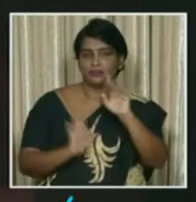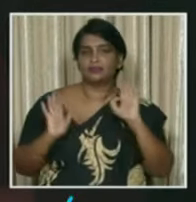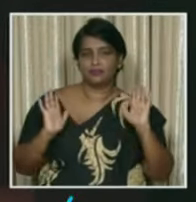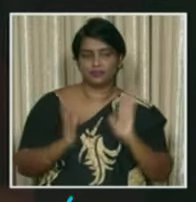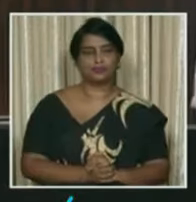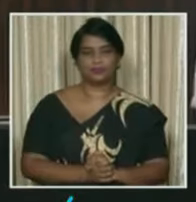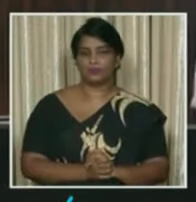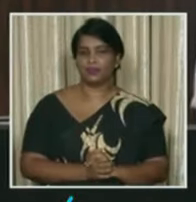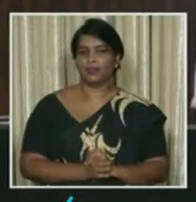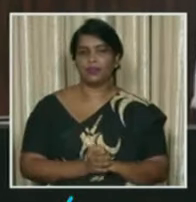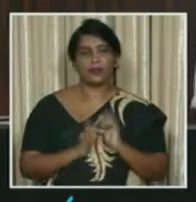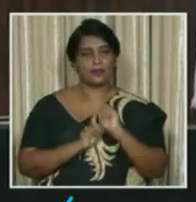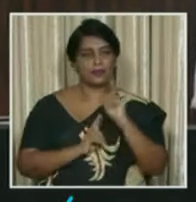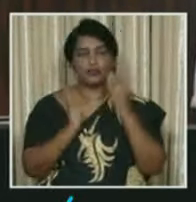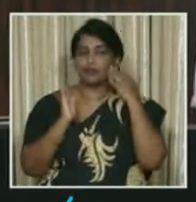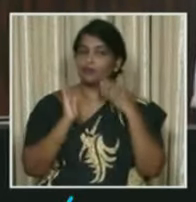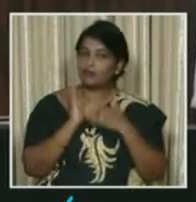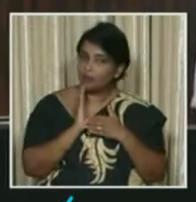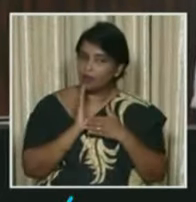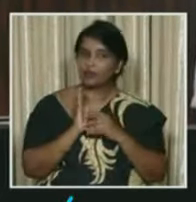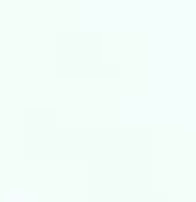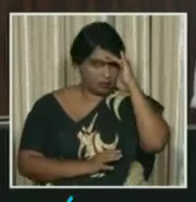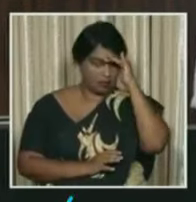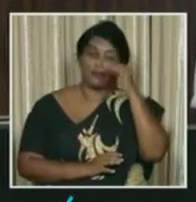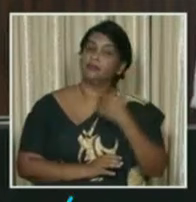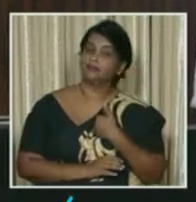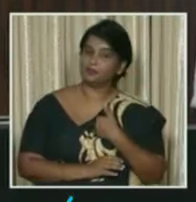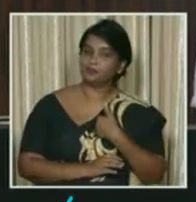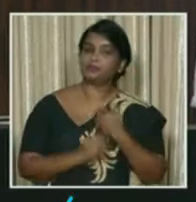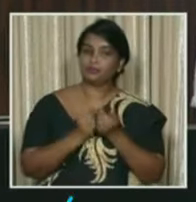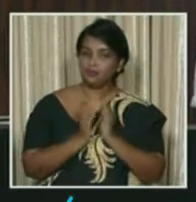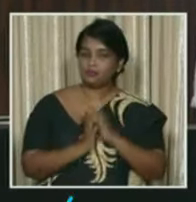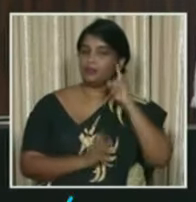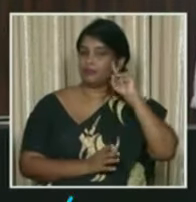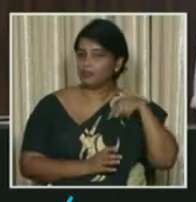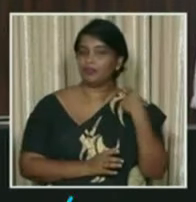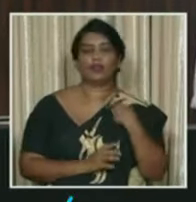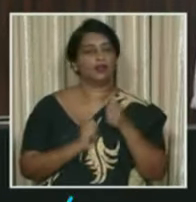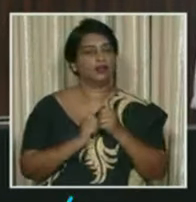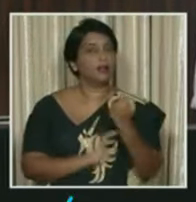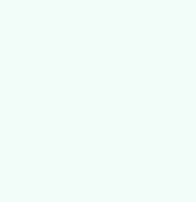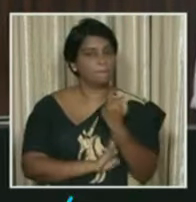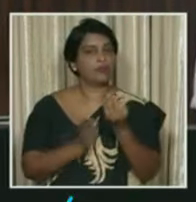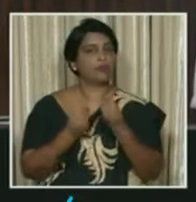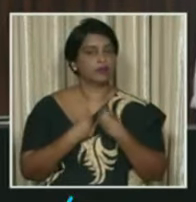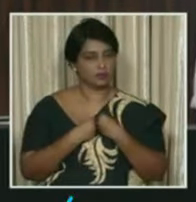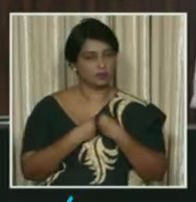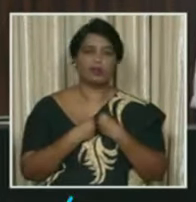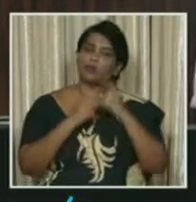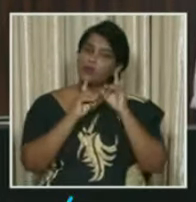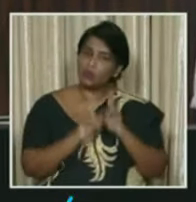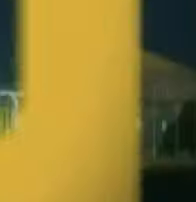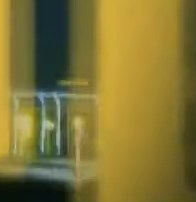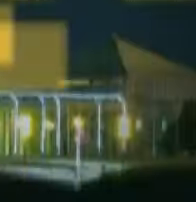විපක්ෂ නායකතුමා පාර්ලිමේන්තුවේ විනය සම්බන්ධයෙන් කතානායකවරයාට තමන්ගේ අභිමතය විශේෂයෙන් ක්‍රියාත්මක කිරීමේ බලය ලබා දීලා තියෙනවා. ඉතින් ඒ නිසා ඒකට